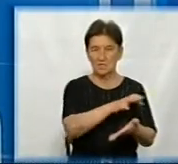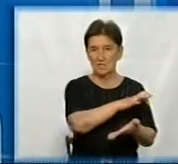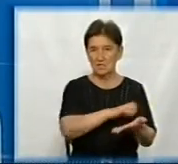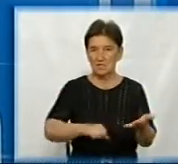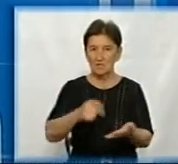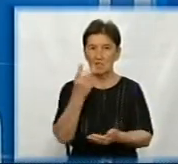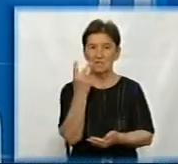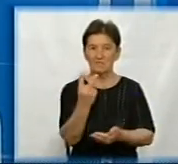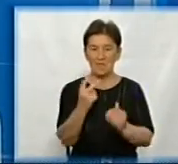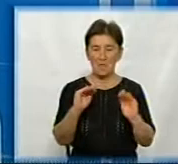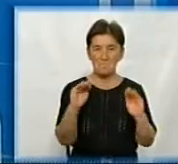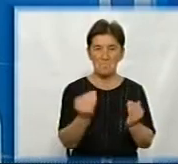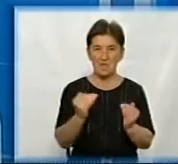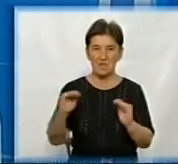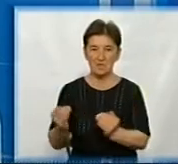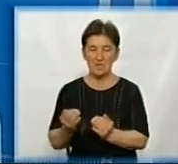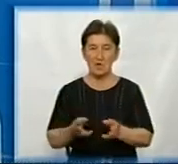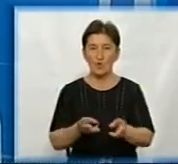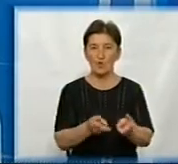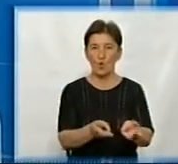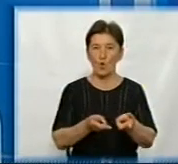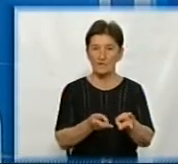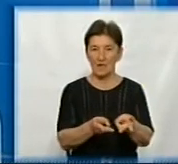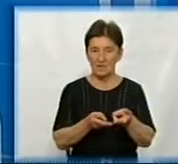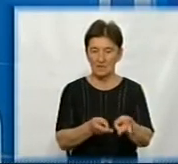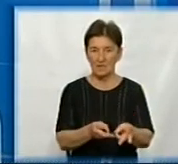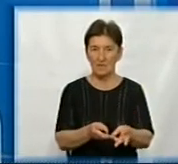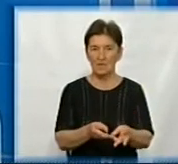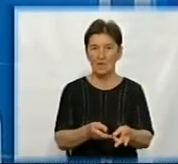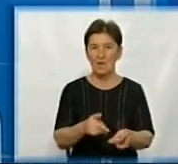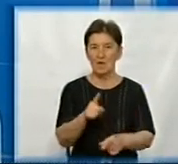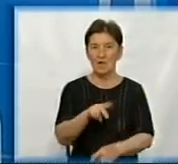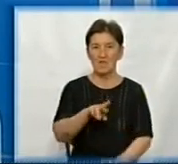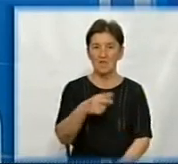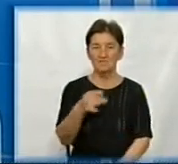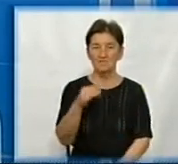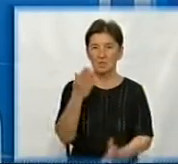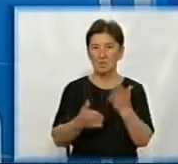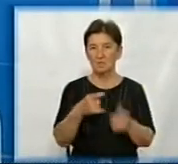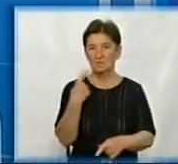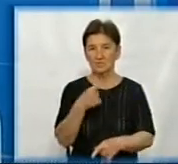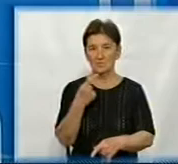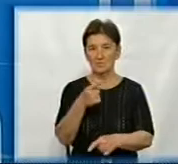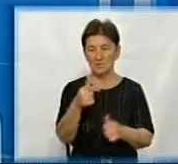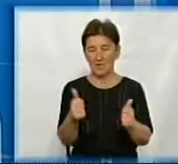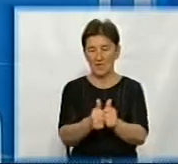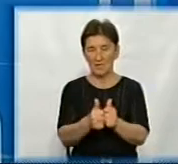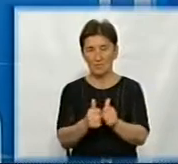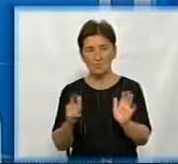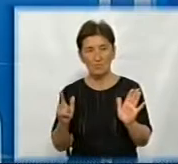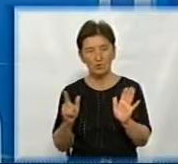міні-котельні, міні-котельні, там називаються навіть дві адреси, Салгані Піски і вулиця Яновського. Якщо проїздили повз, то